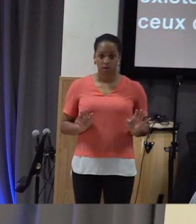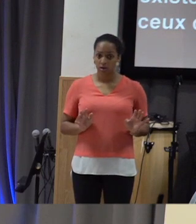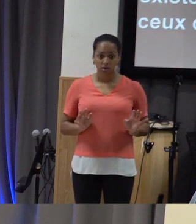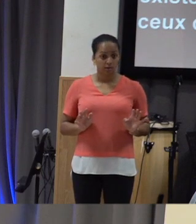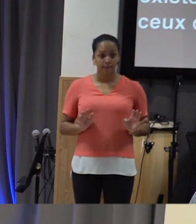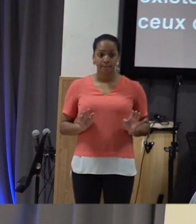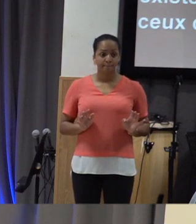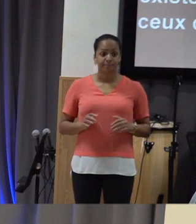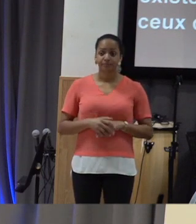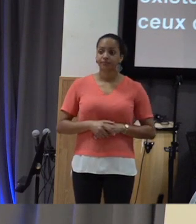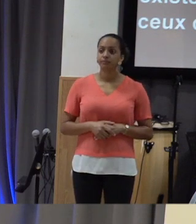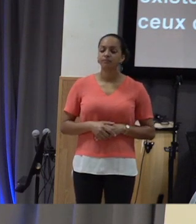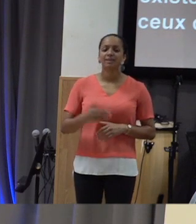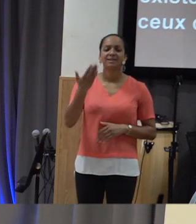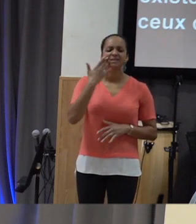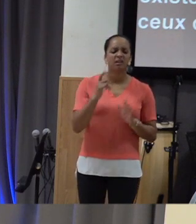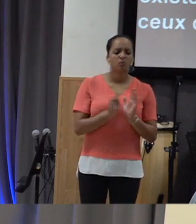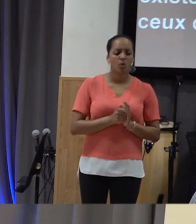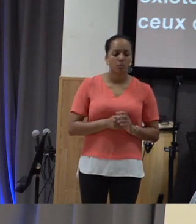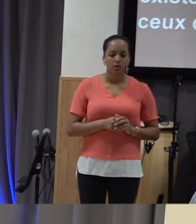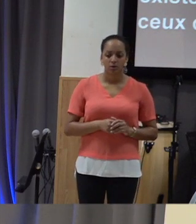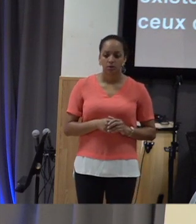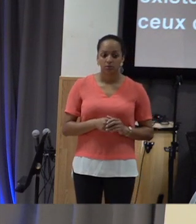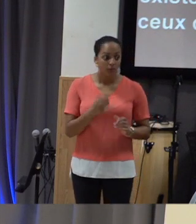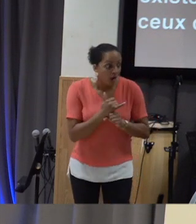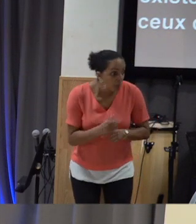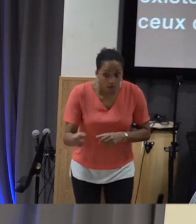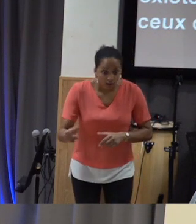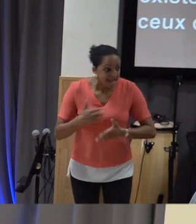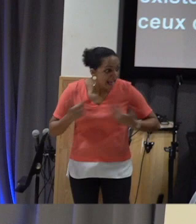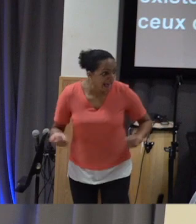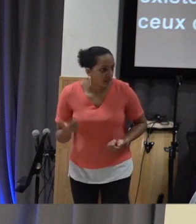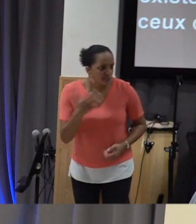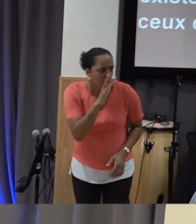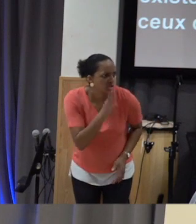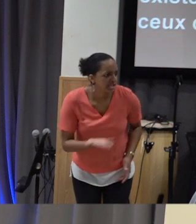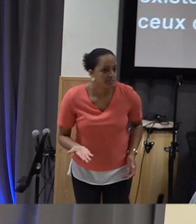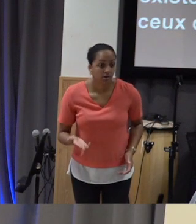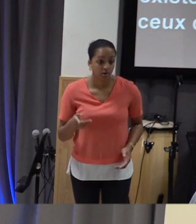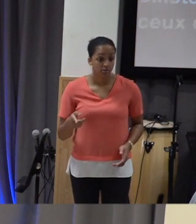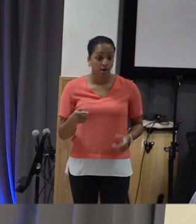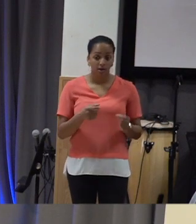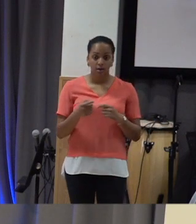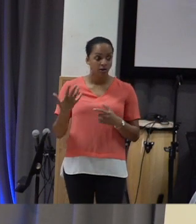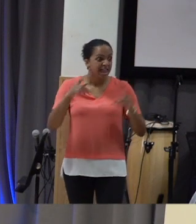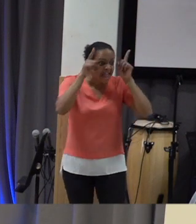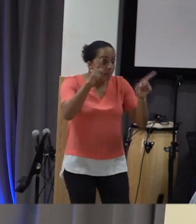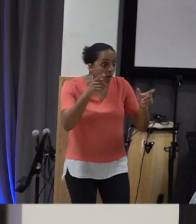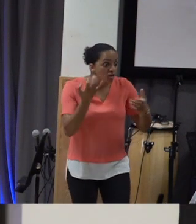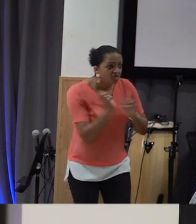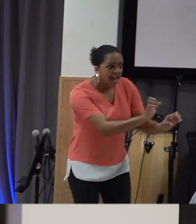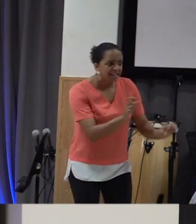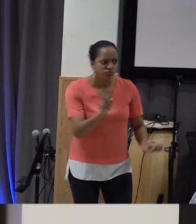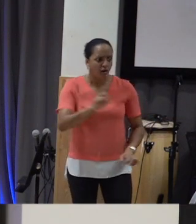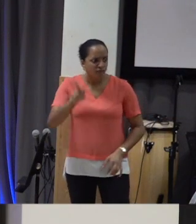L'incrédulité, c'est ce genre de phrase qui dit « Ah bon, un malade a été guéri? Oh, pas possible. » Quoi? Un démon a été chassé? Non, je ne peux pas